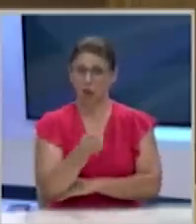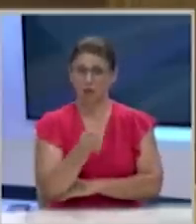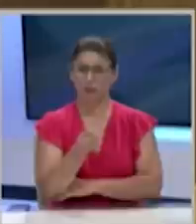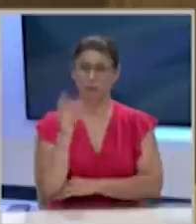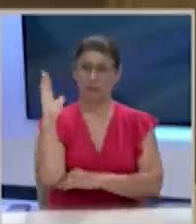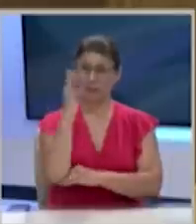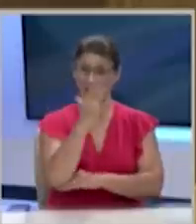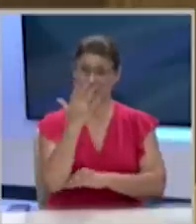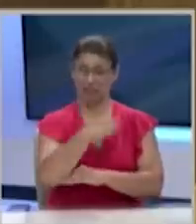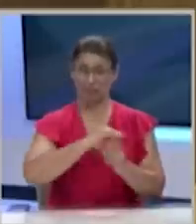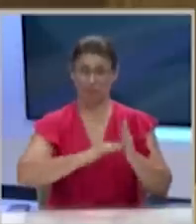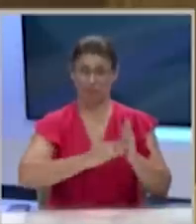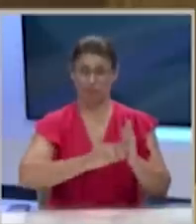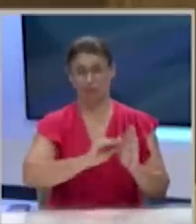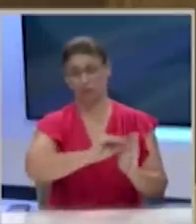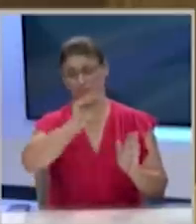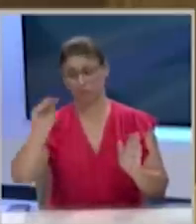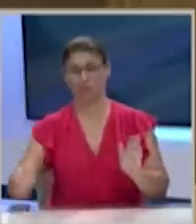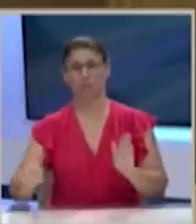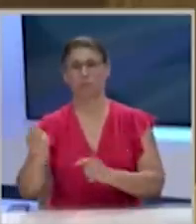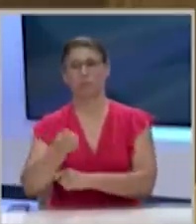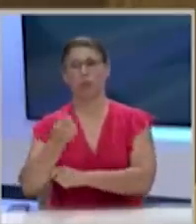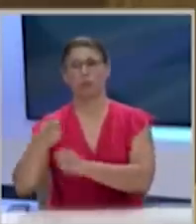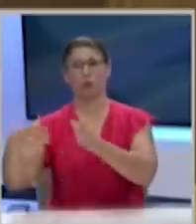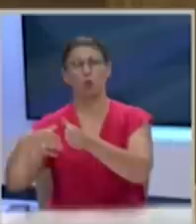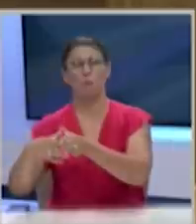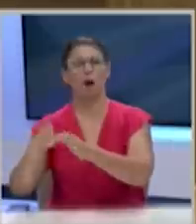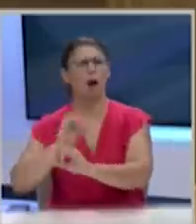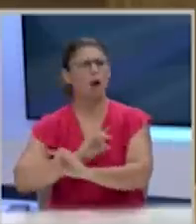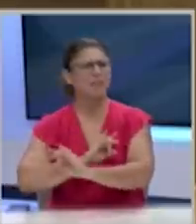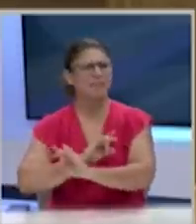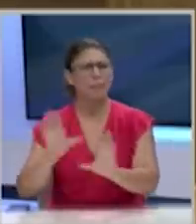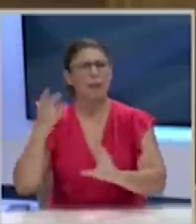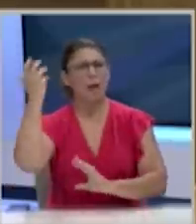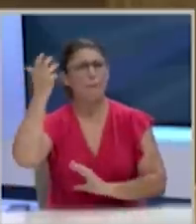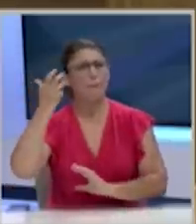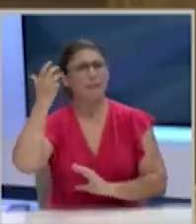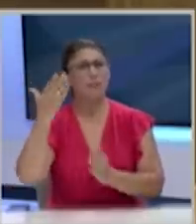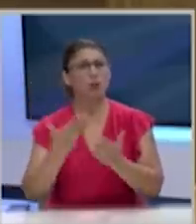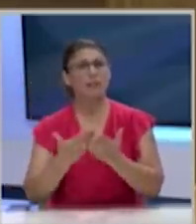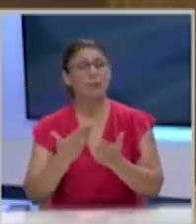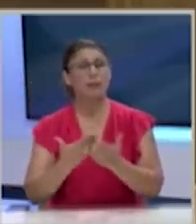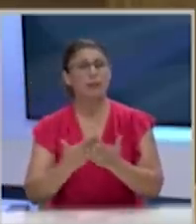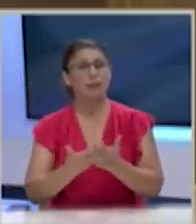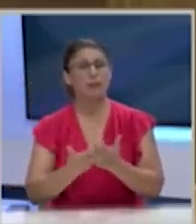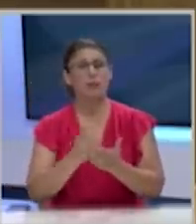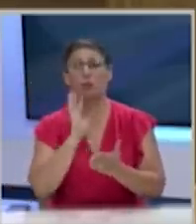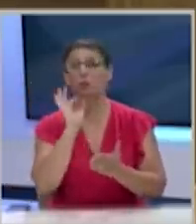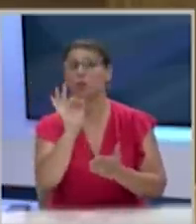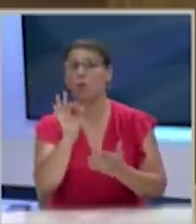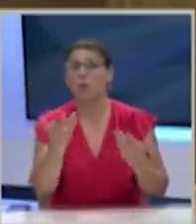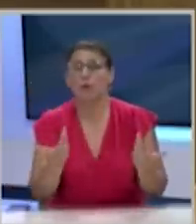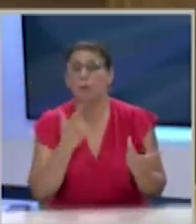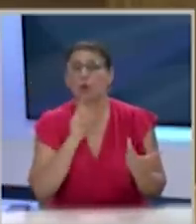υπηρεσία στο πυροσβεστικό σώμα χωρίς καμιά, μα καμιά επιστημονική τεκμηρίωση της σκοπιμότητας